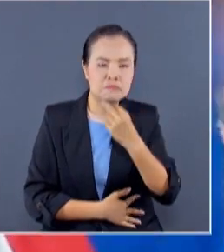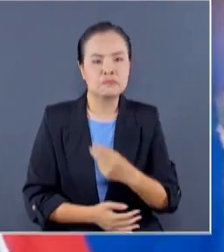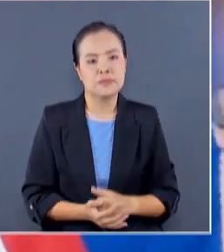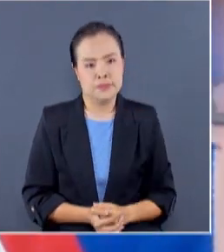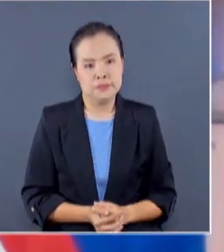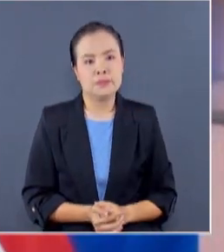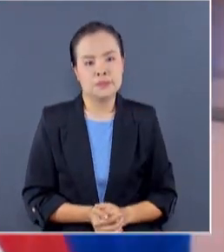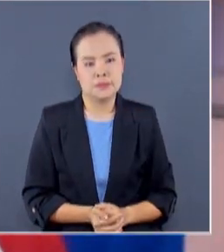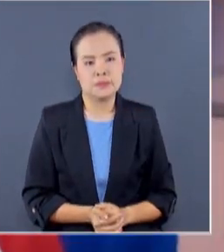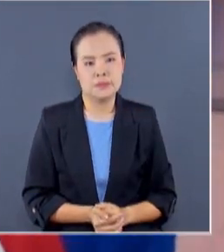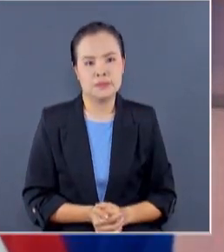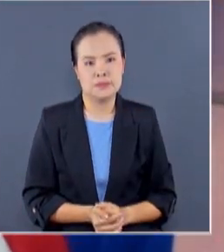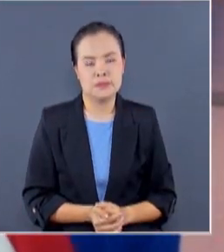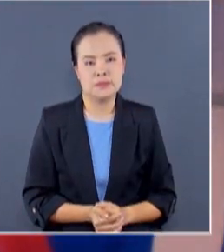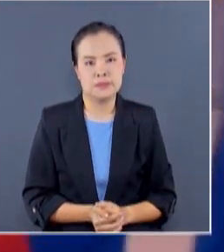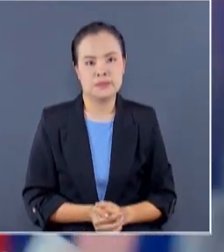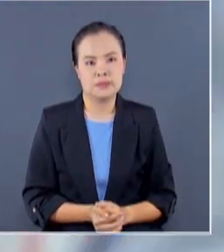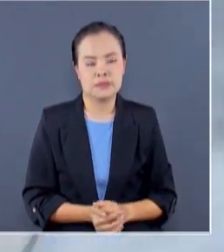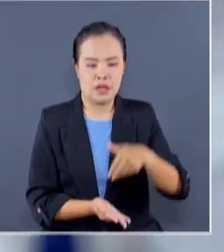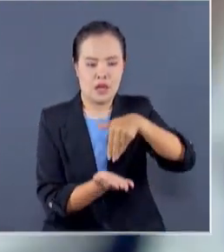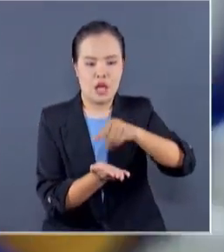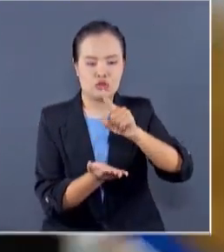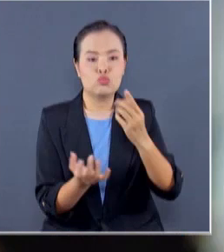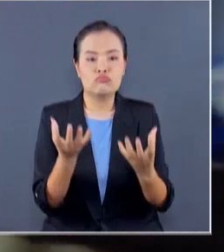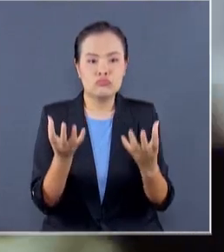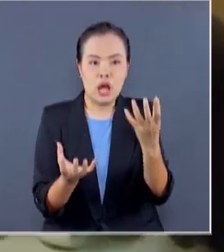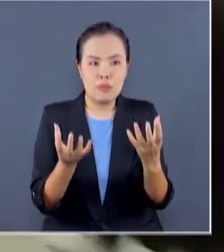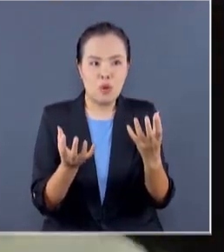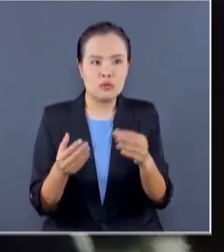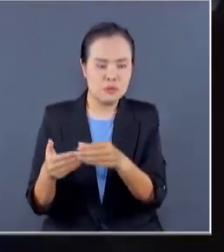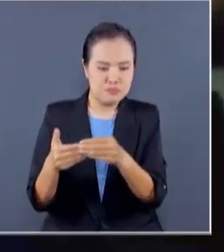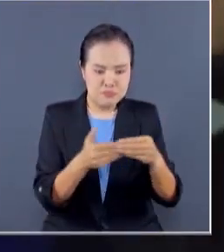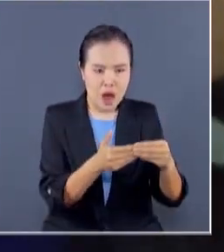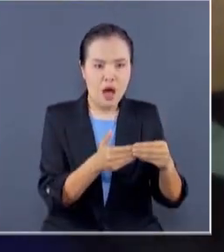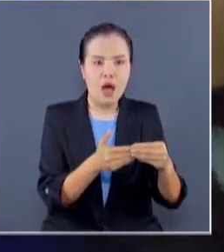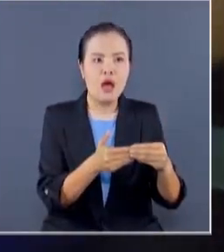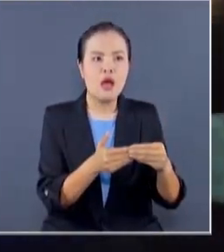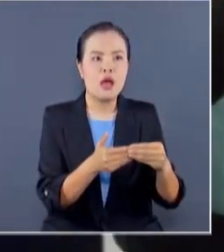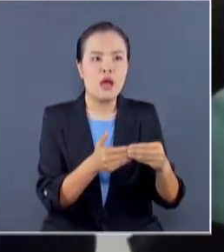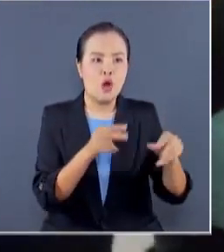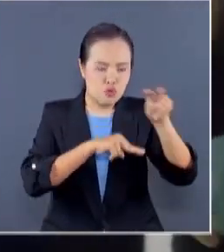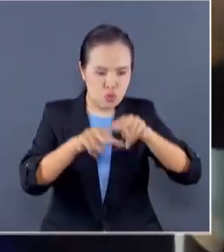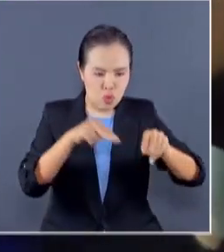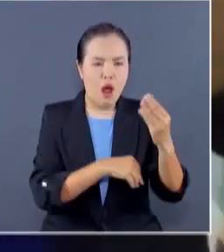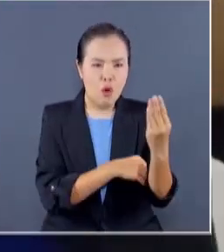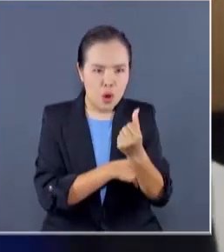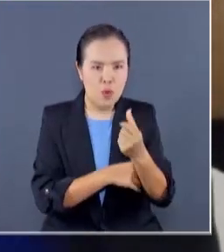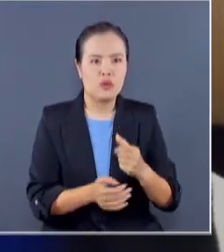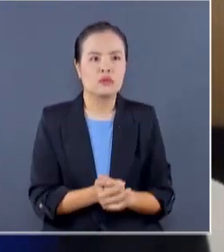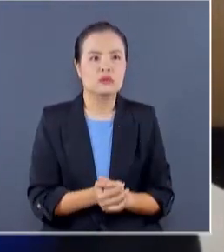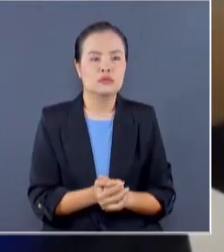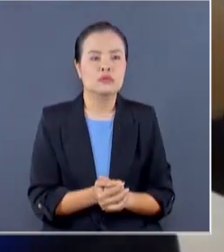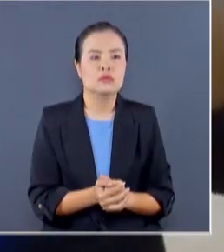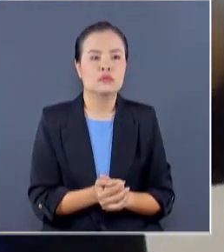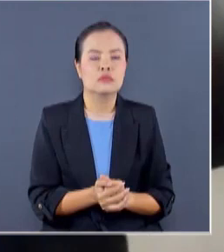ในเดี๋ยวจังหวัดนะโดยศูนย์ดำรงธรรมก็จะรับเรื่องแล้วก็ประสานส่งต่อไปให้นะคะ โดยเร็วนะคะแล้วมีที่อื่น